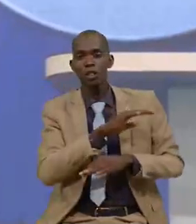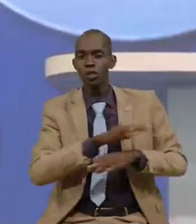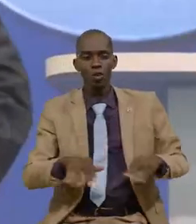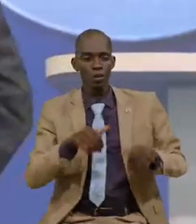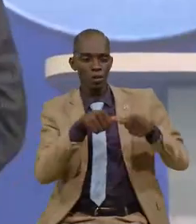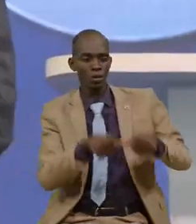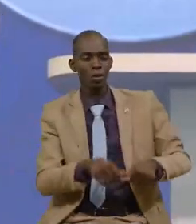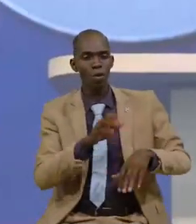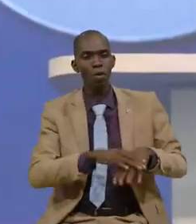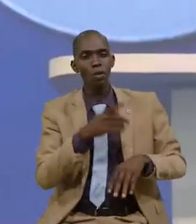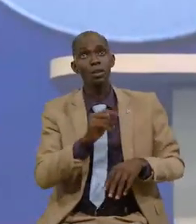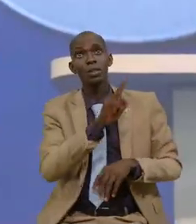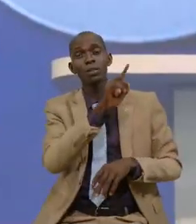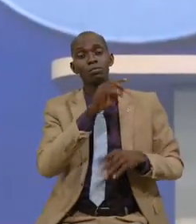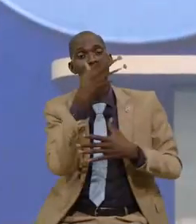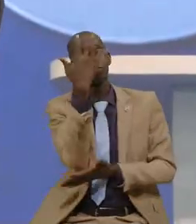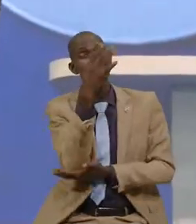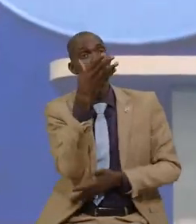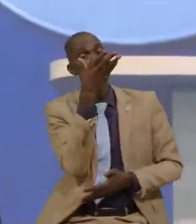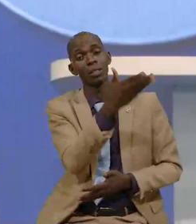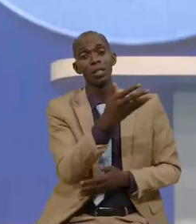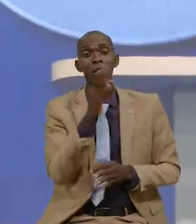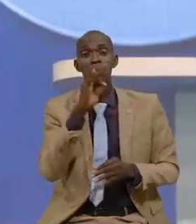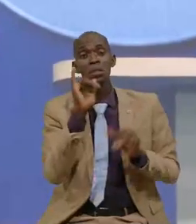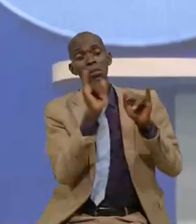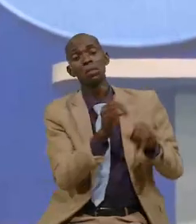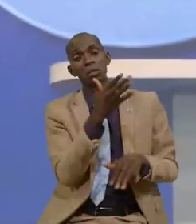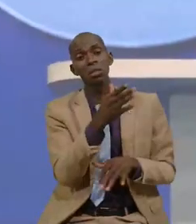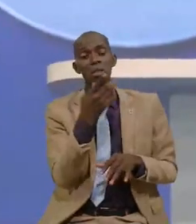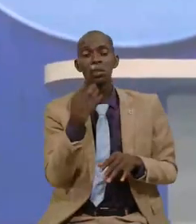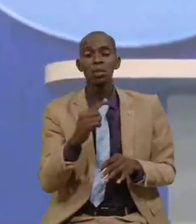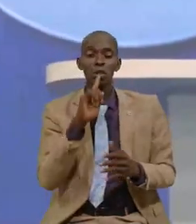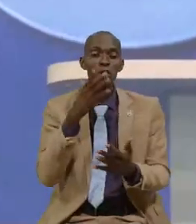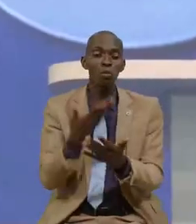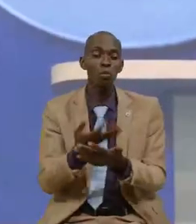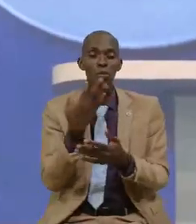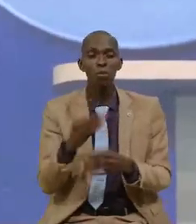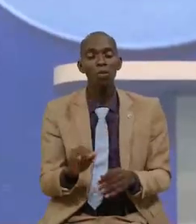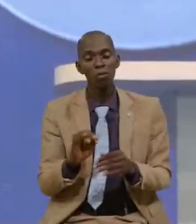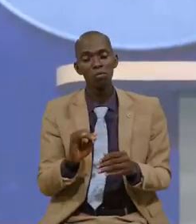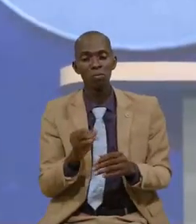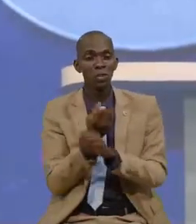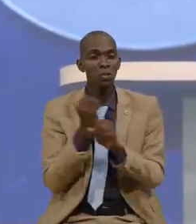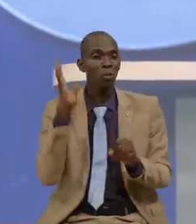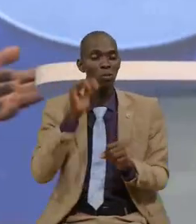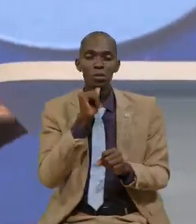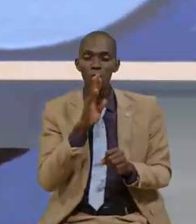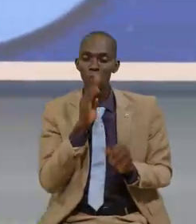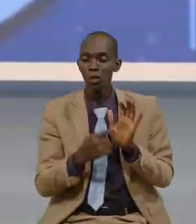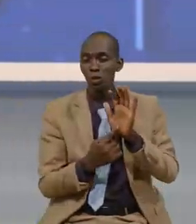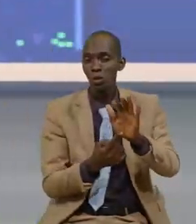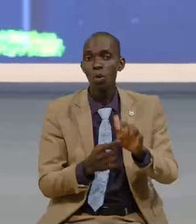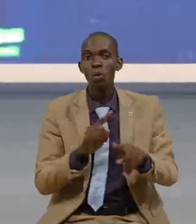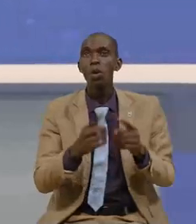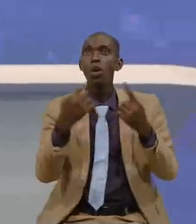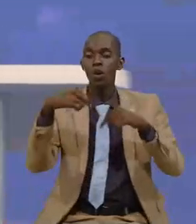l'arbre. Bah, si tu restes là-bas, l'évidence du salut ne sera pas révélée en restant là-bas sur l'arbre. Il